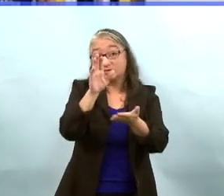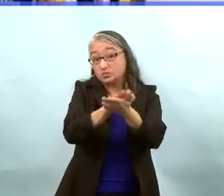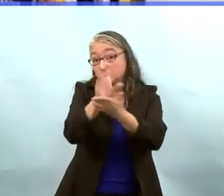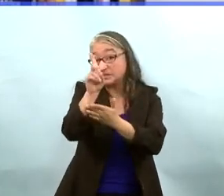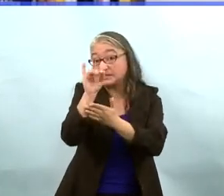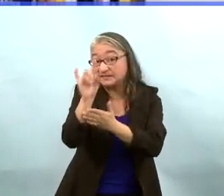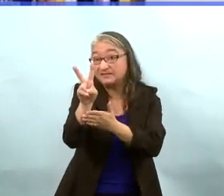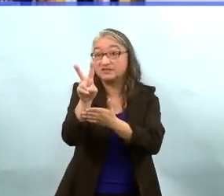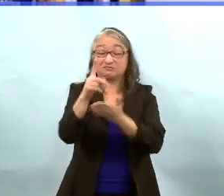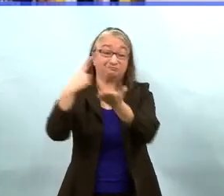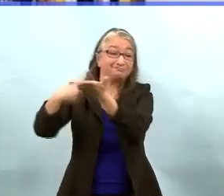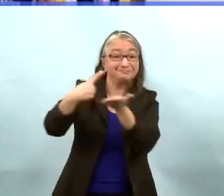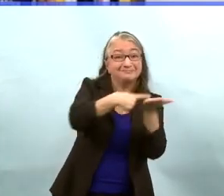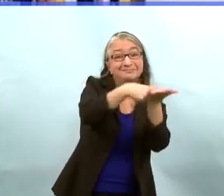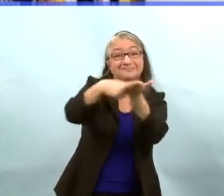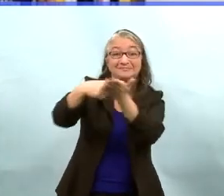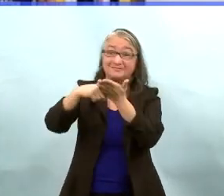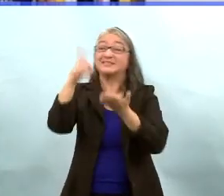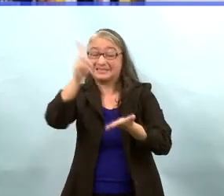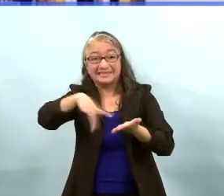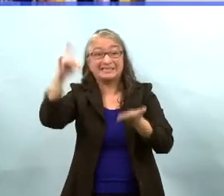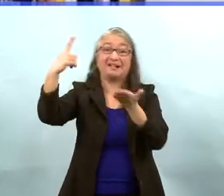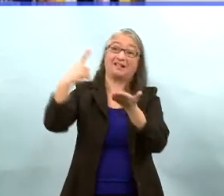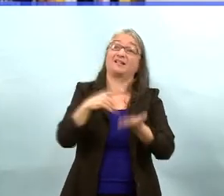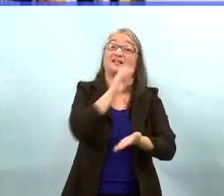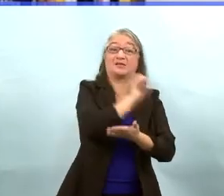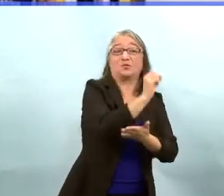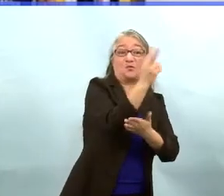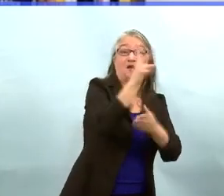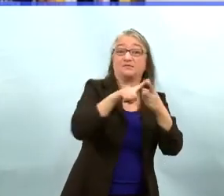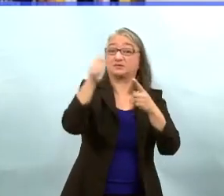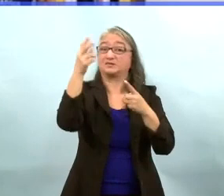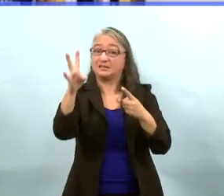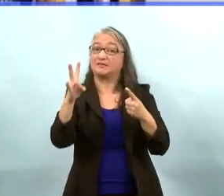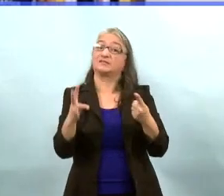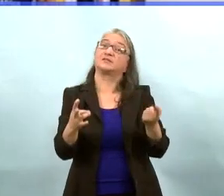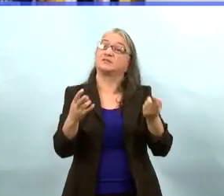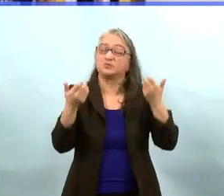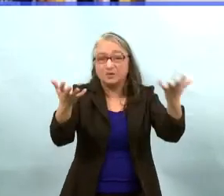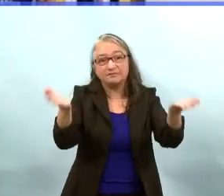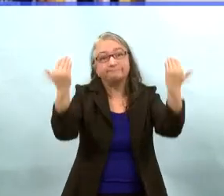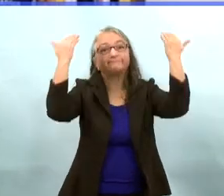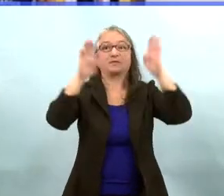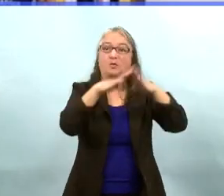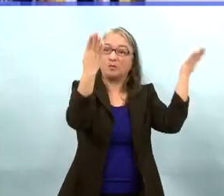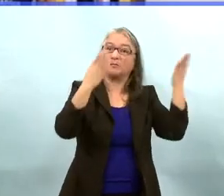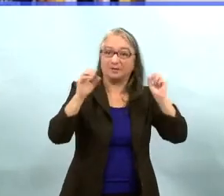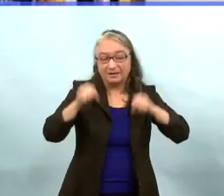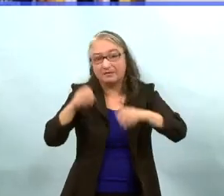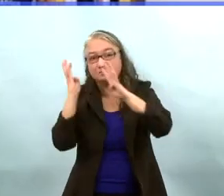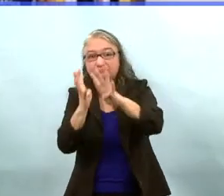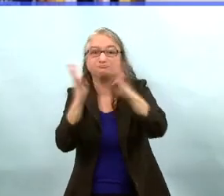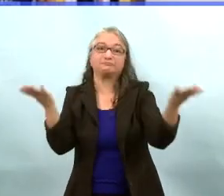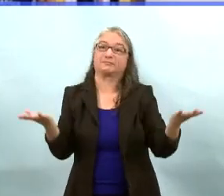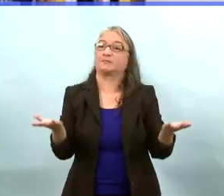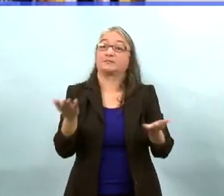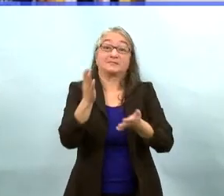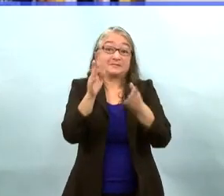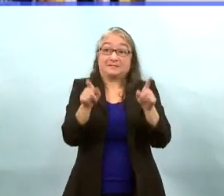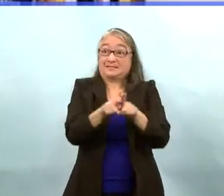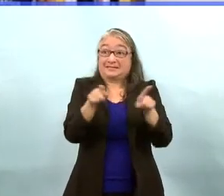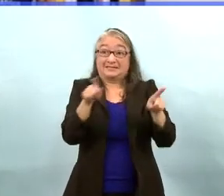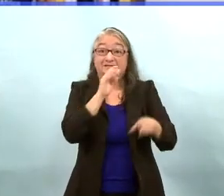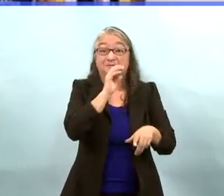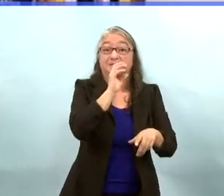17 ans, mais aussi pour maintenant la vaccination des enfants de 5 à 11 ans, ce qui crée davantage de confort dans le groupe des 5 à 11